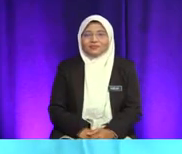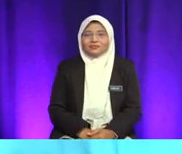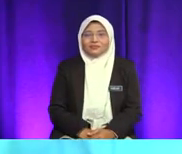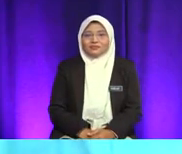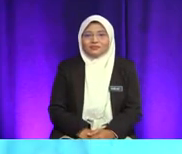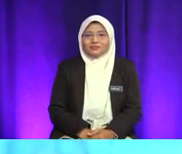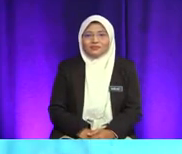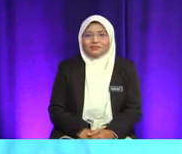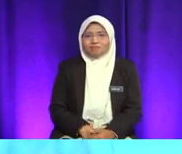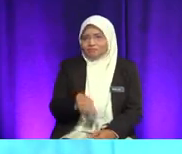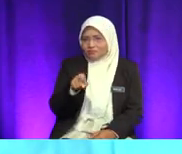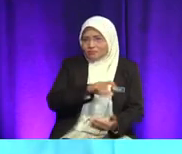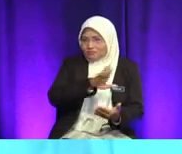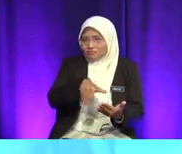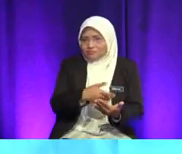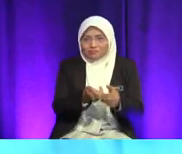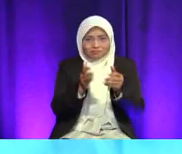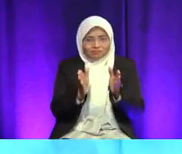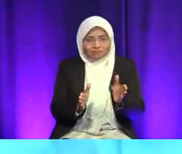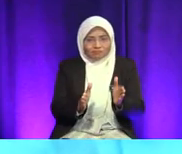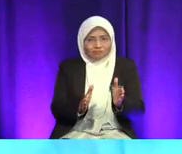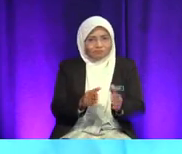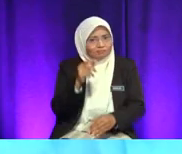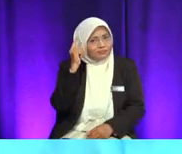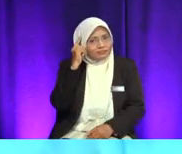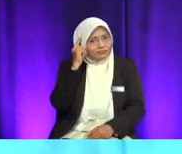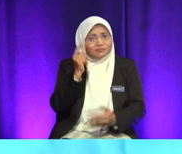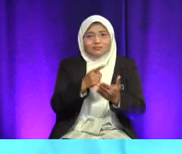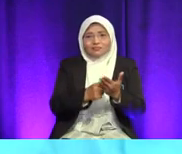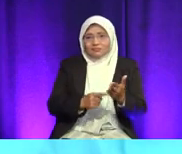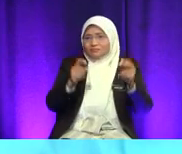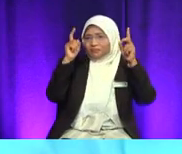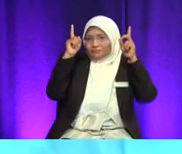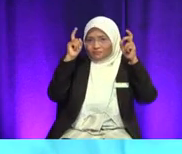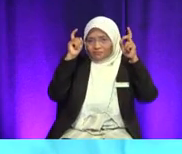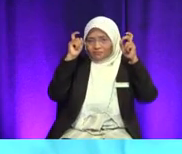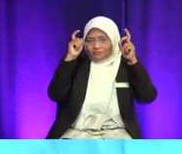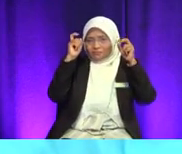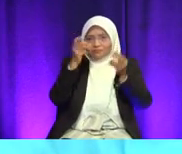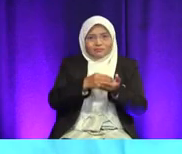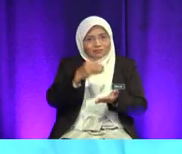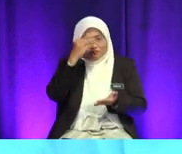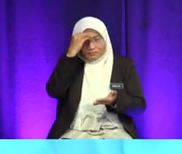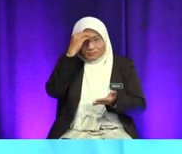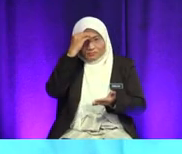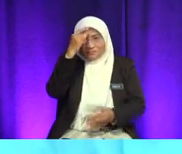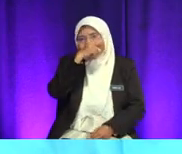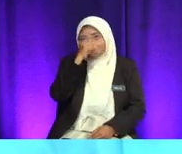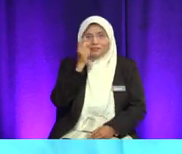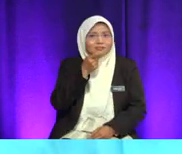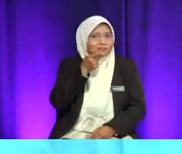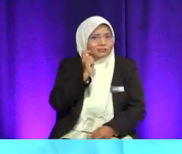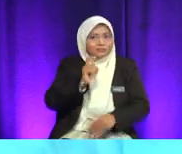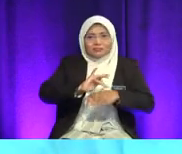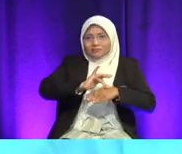ini juga tertanya-tanya apa agaknya topik yang kita nak bawakan memandangkan di awal siaran tadi ada gimmi